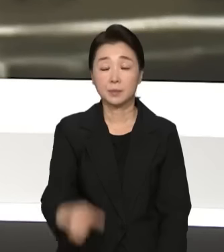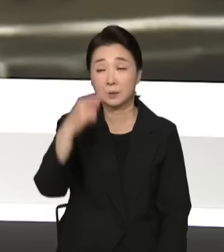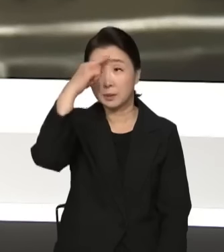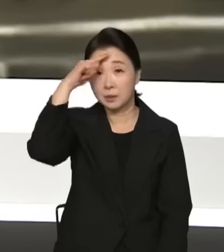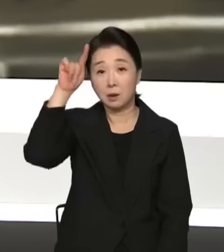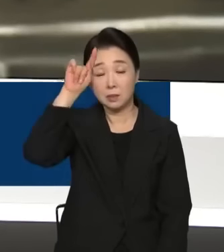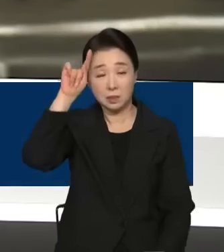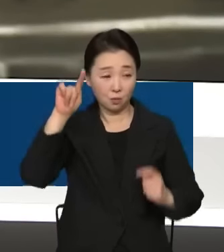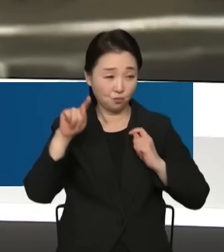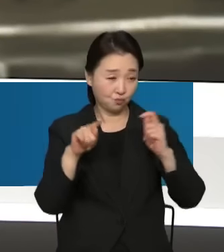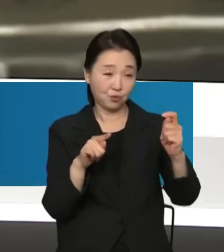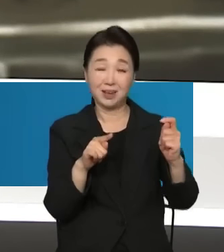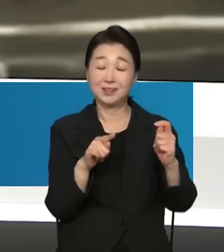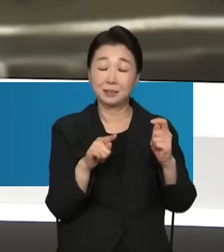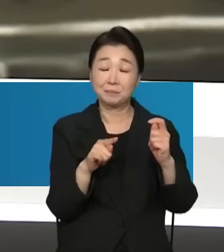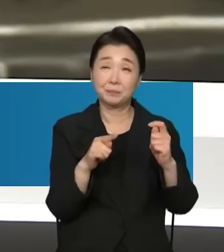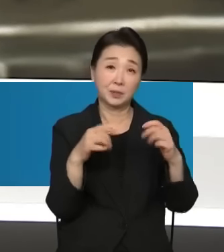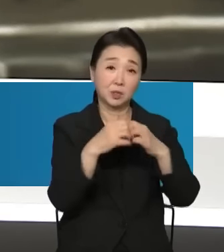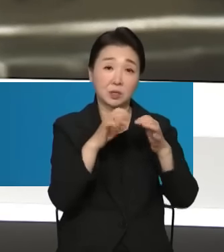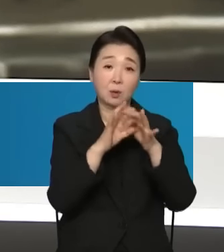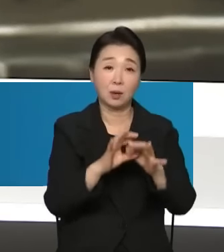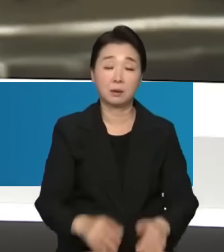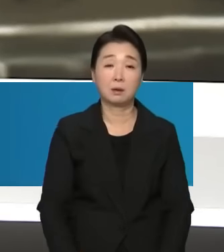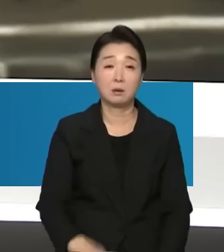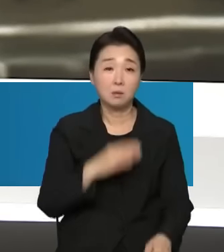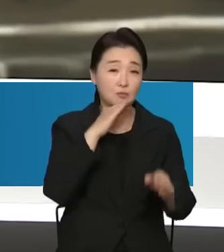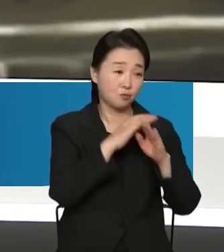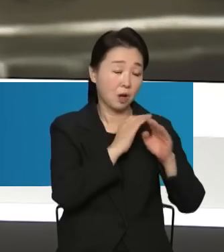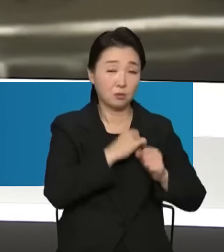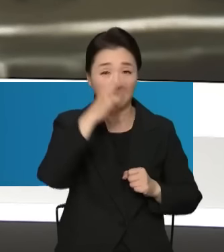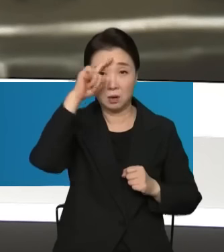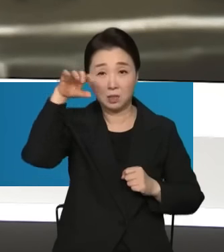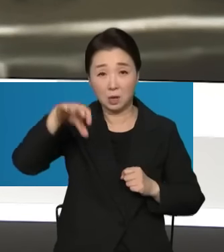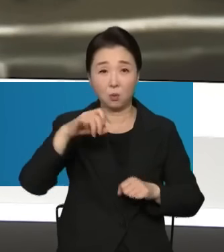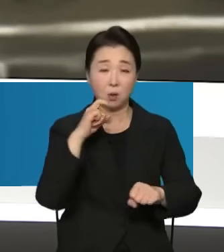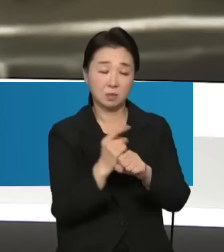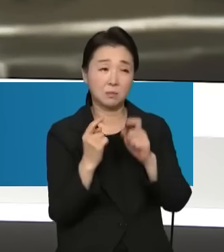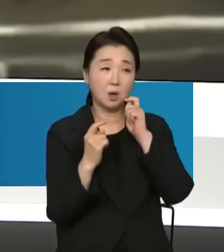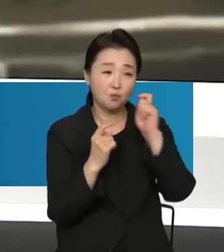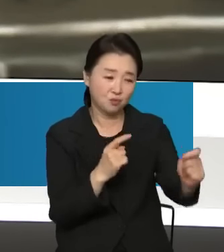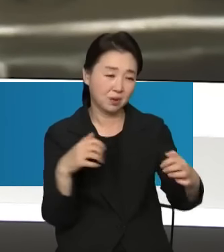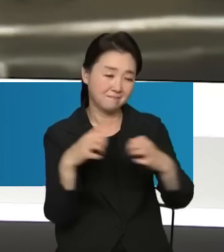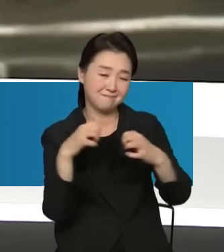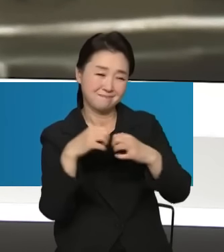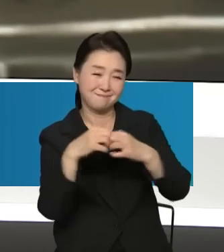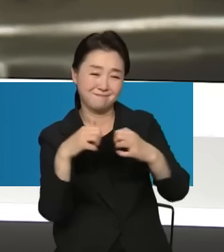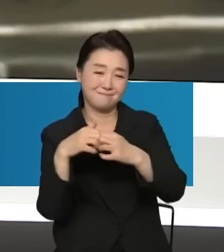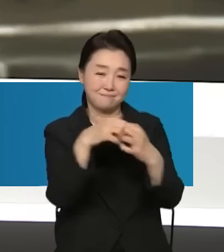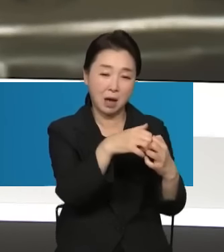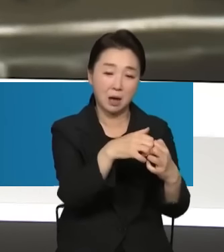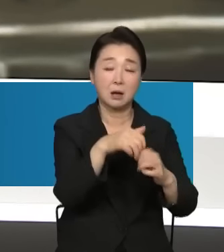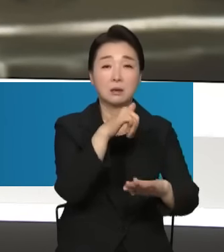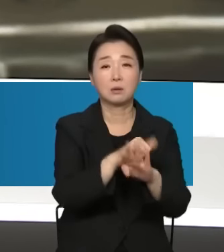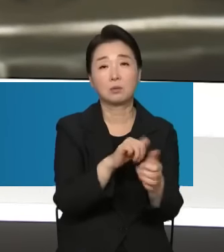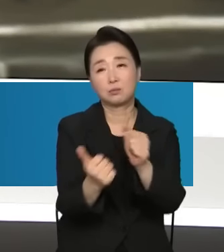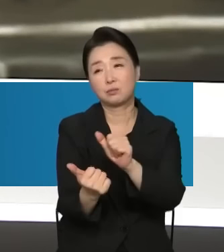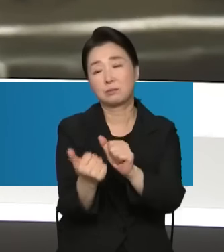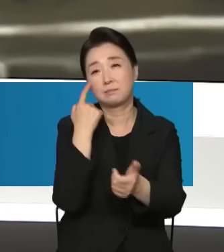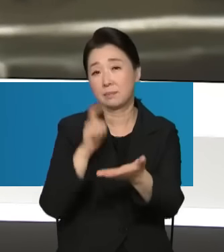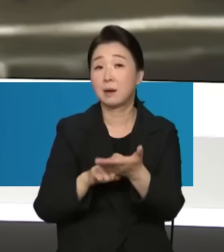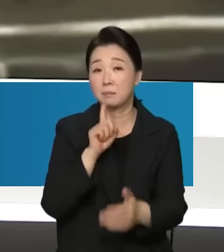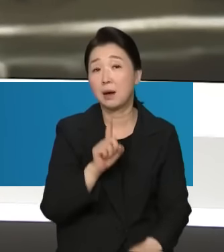러시아 우크라이나 전쟁 관련 새 소식입니다 북한군이 러시아에서 이미 우크라이나 측과 교전을 버려 전사까지 나왔다 주장이